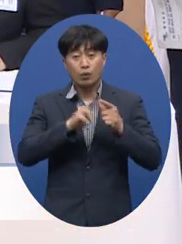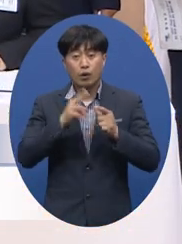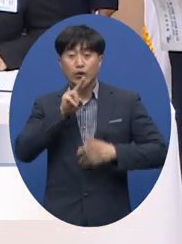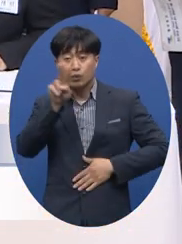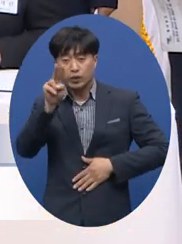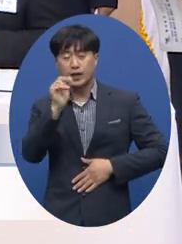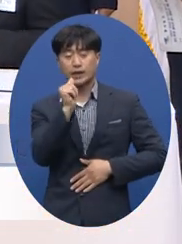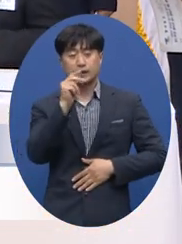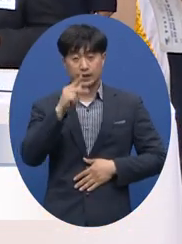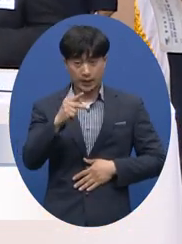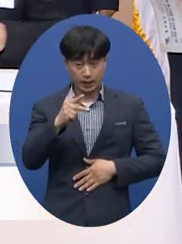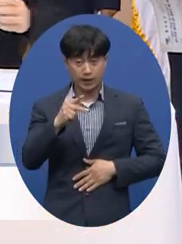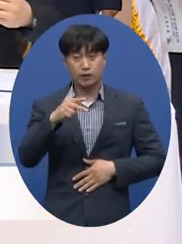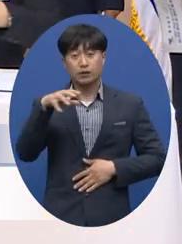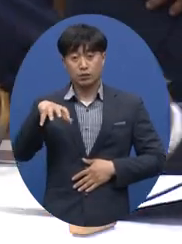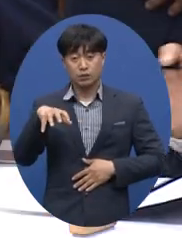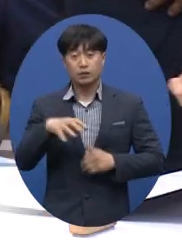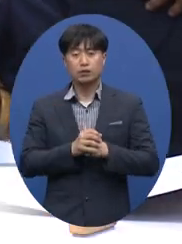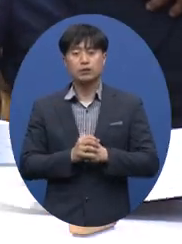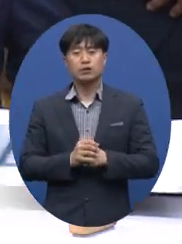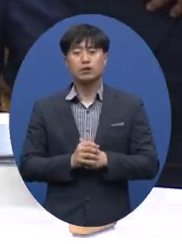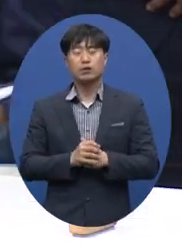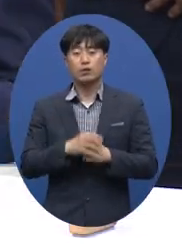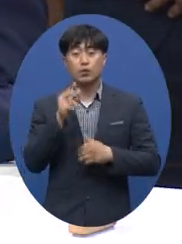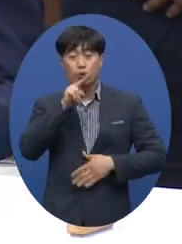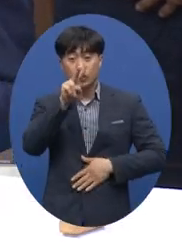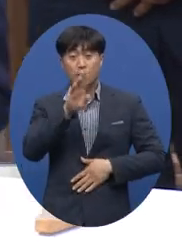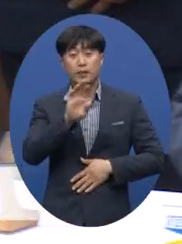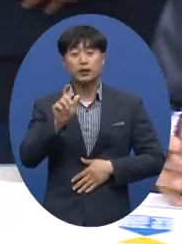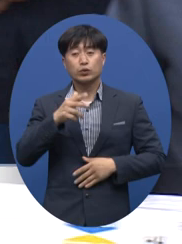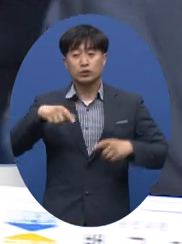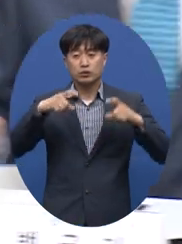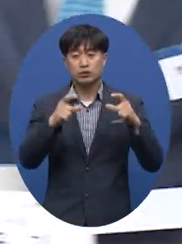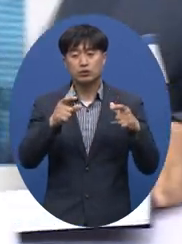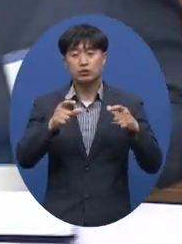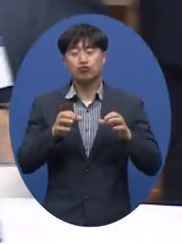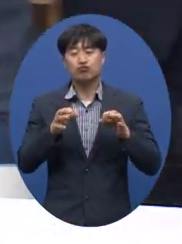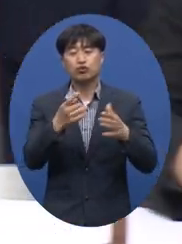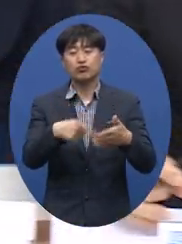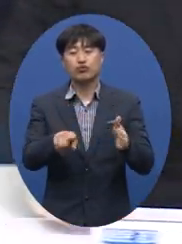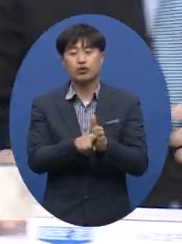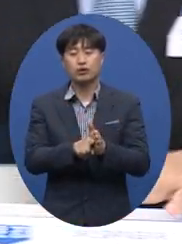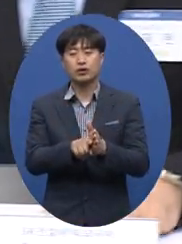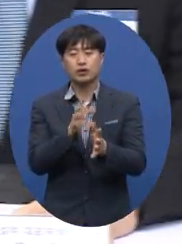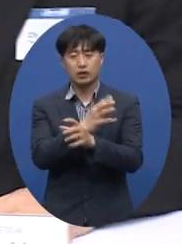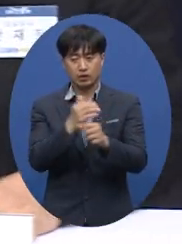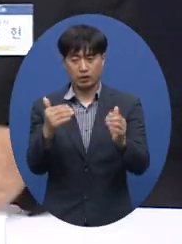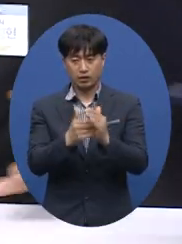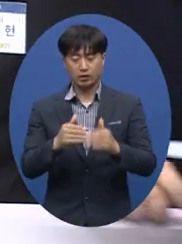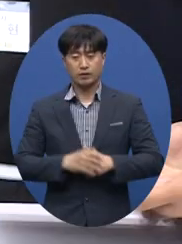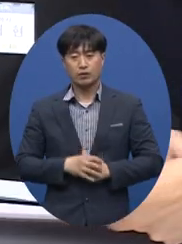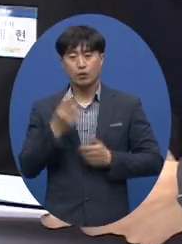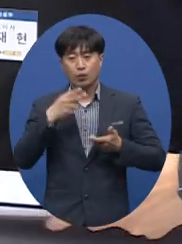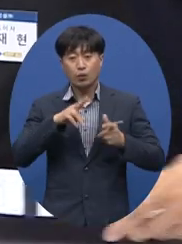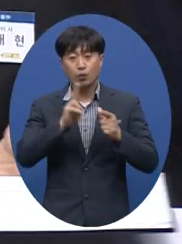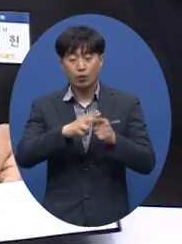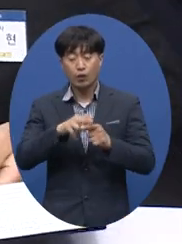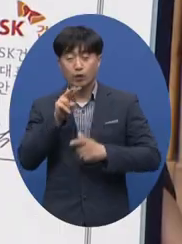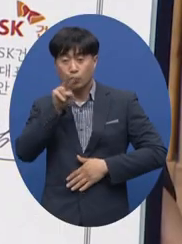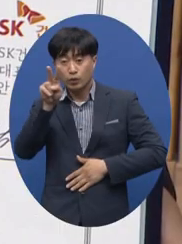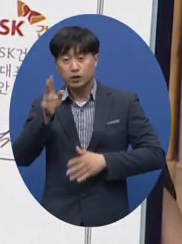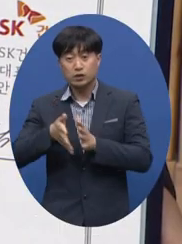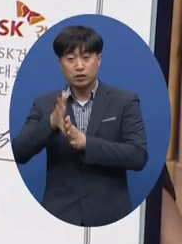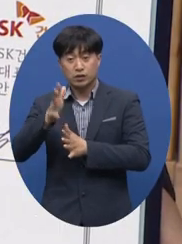경기도와 용인시 SK하이닉스, SK건설이 용인 반도체 클러스터 투자를 위한 업무 협약을 맺었습니다. 경기도와